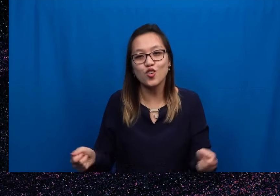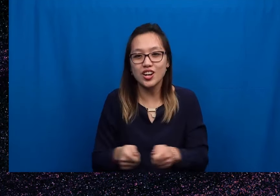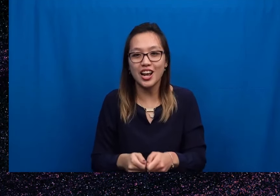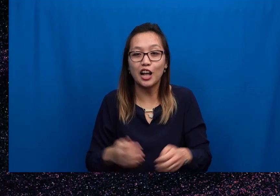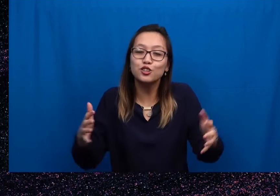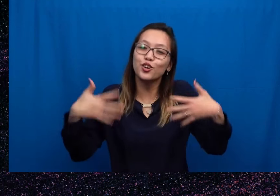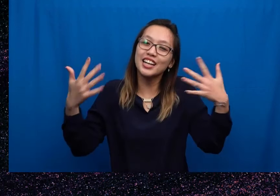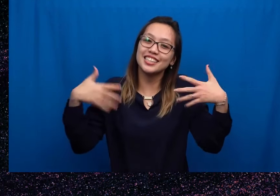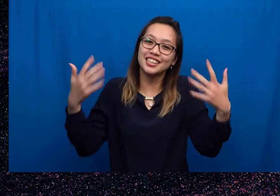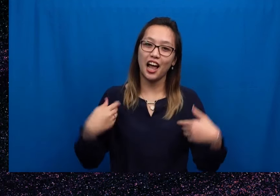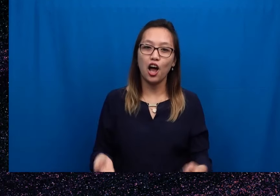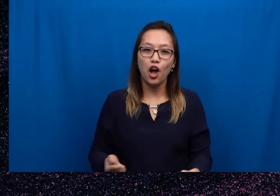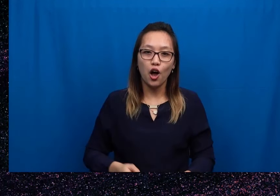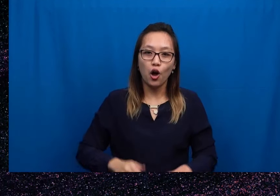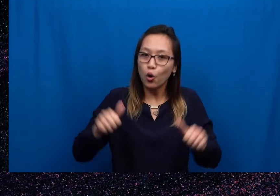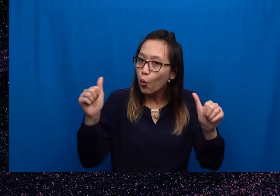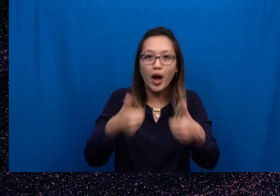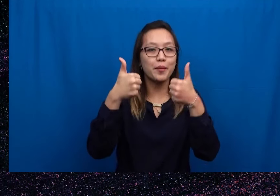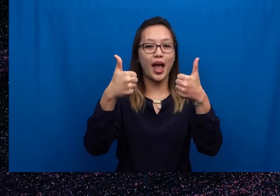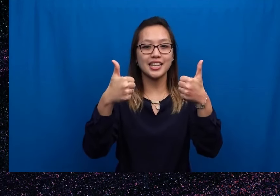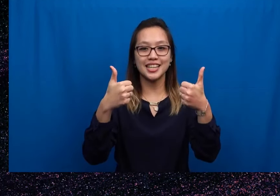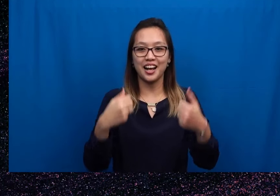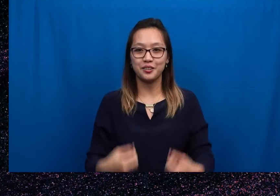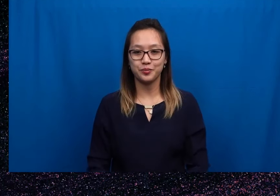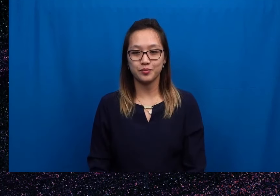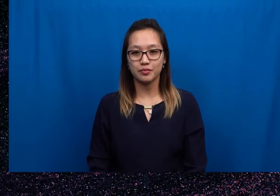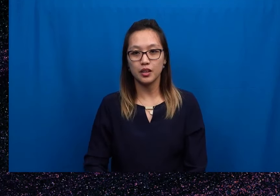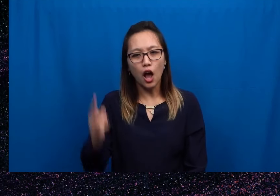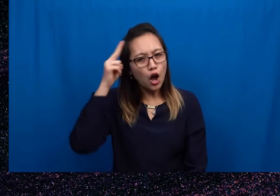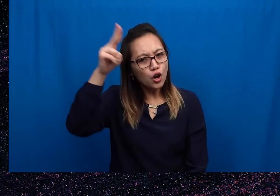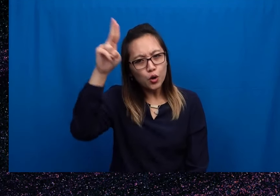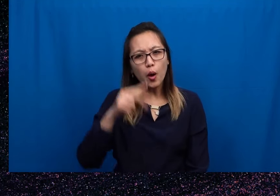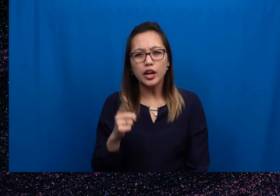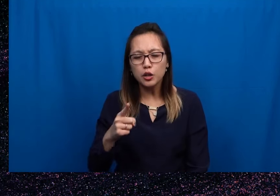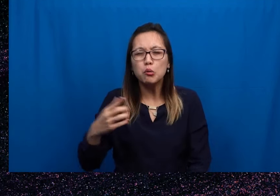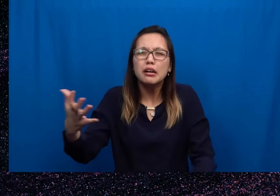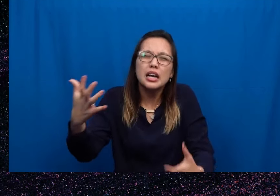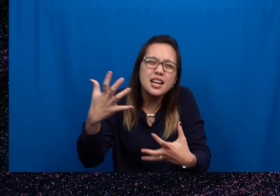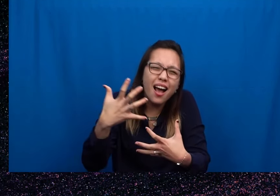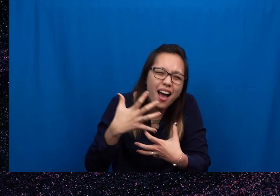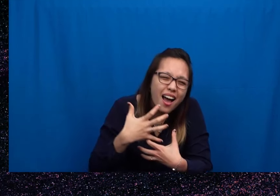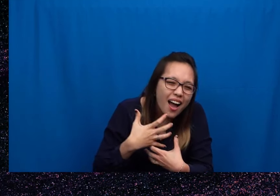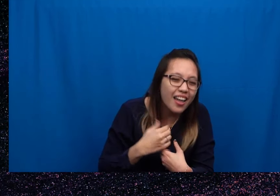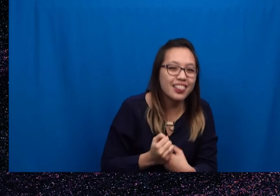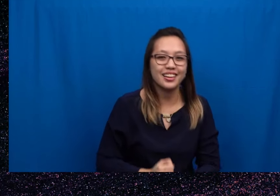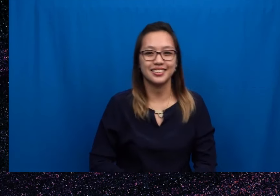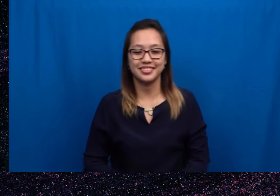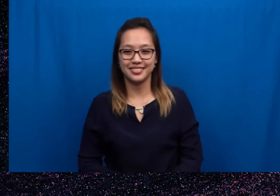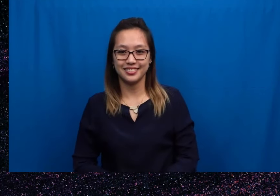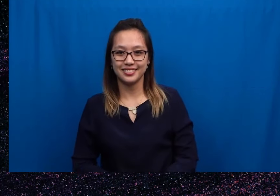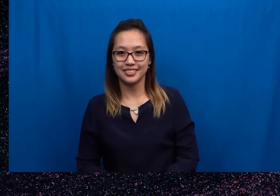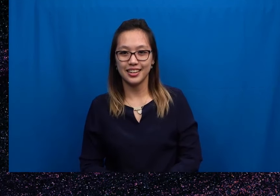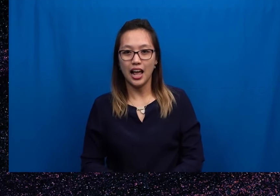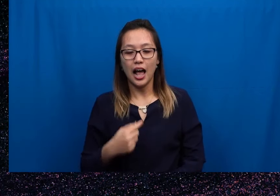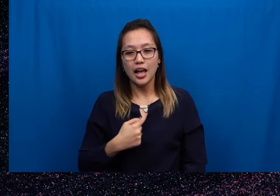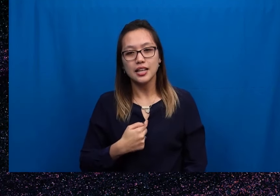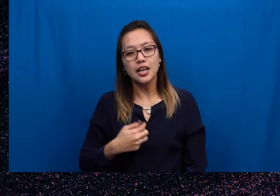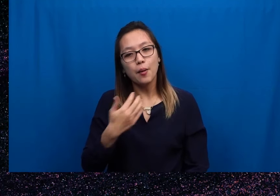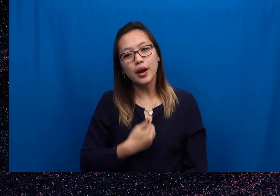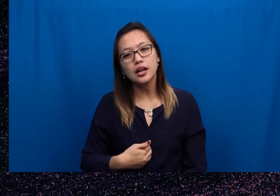biasa. Luar biasa Tuhan itu. Tuhan itu menjadi begitu dekat. Saya merasa berada di dalam